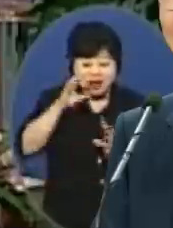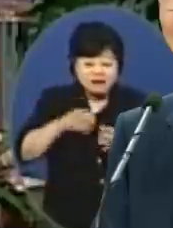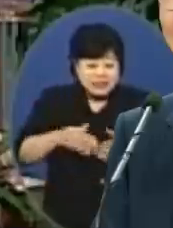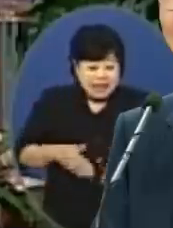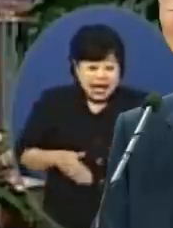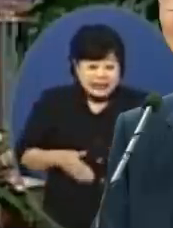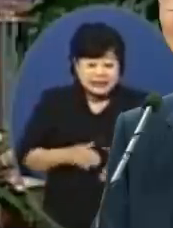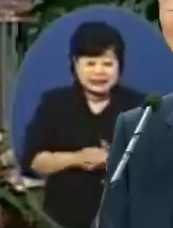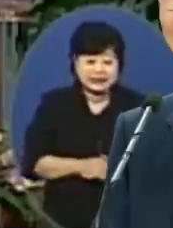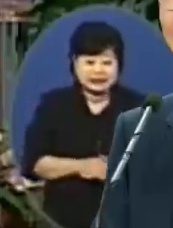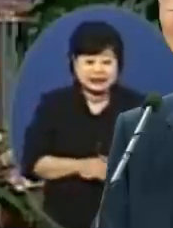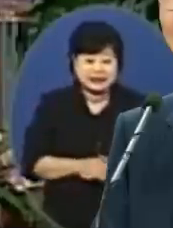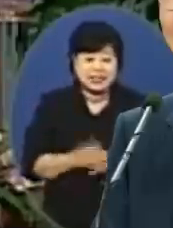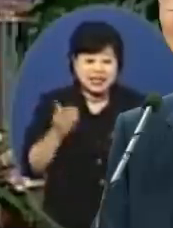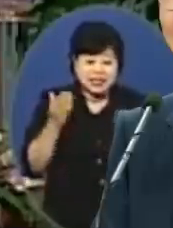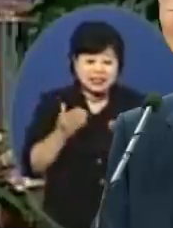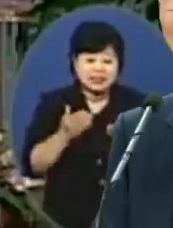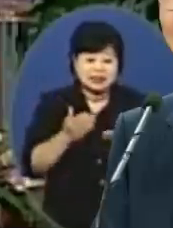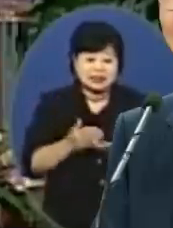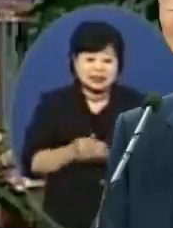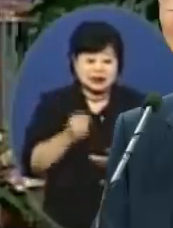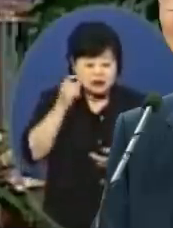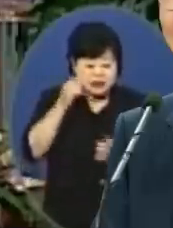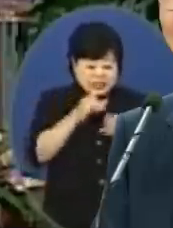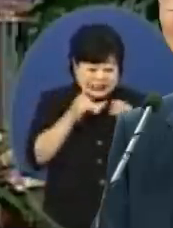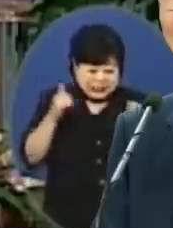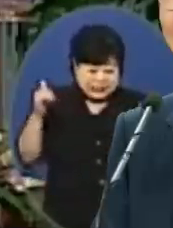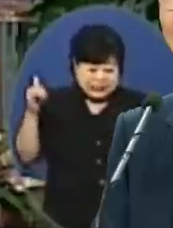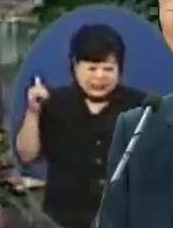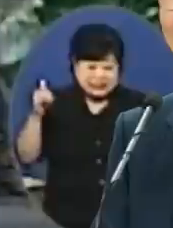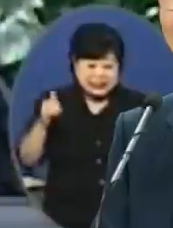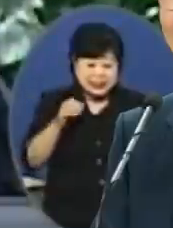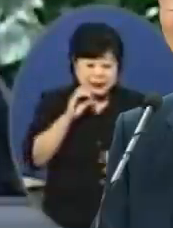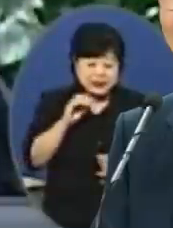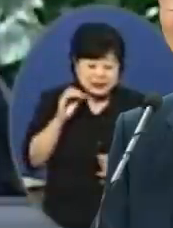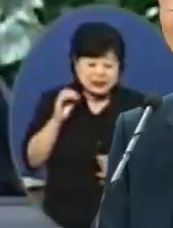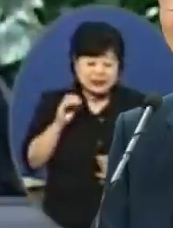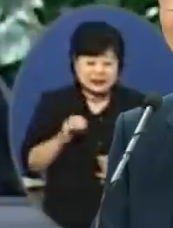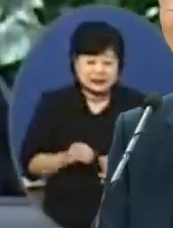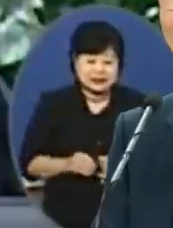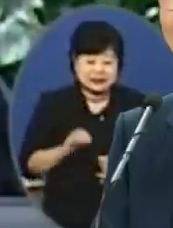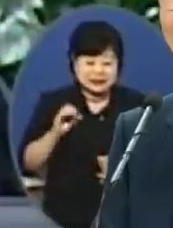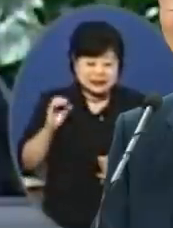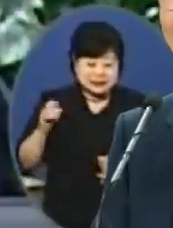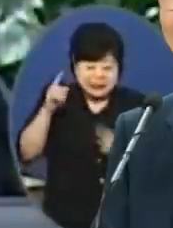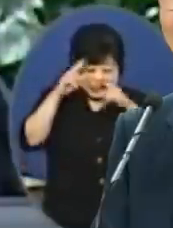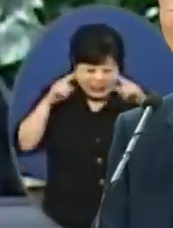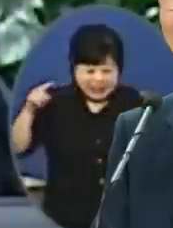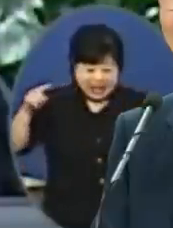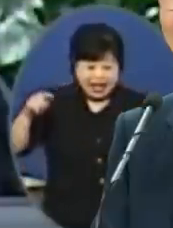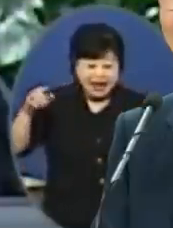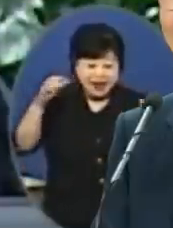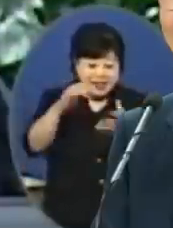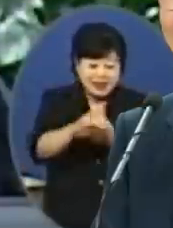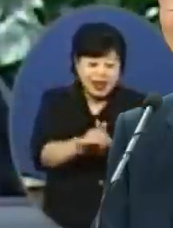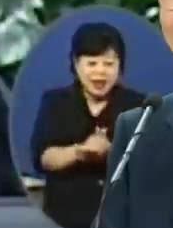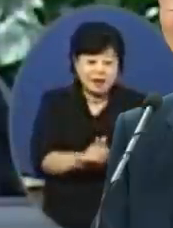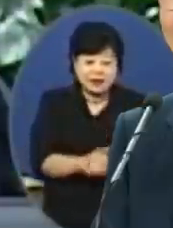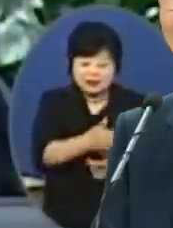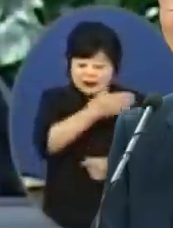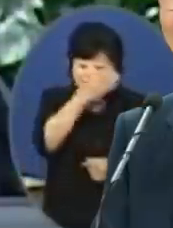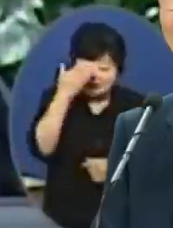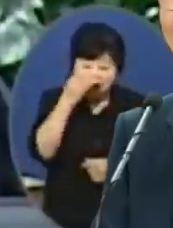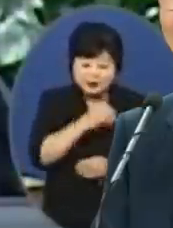낳은 역사적인 훌륭한 인물이었습니다. CCC 대학생 연합회도 만들어서